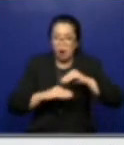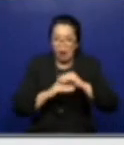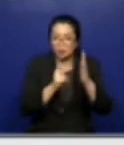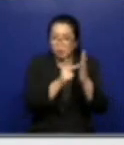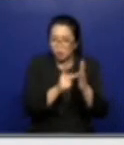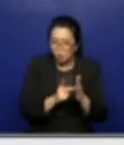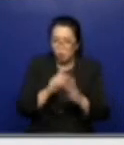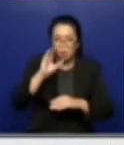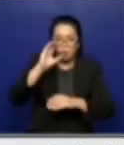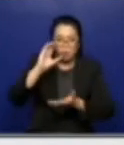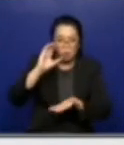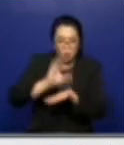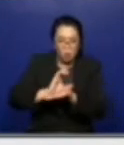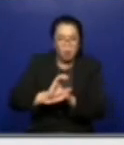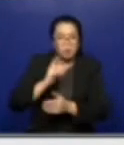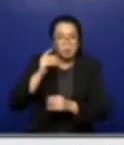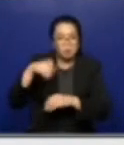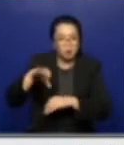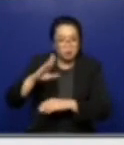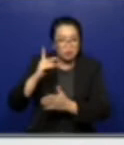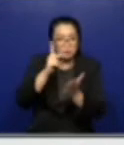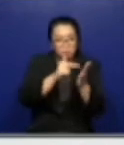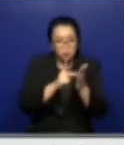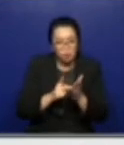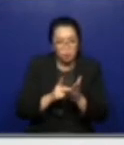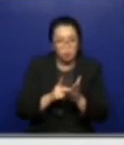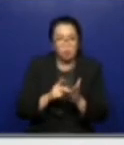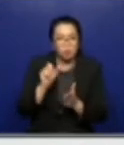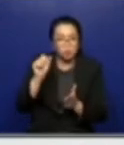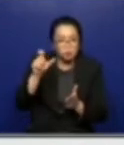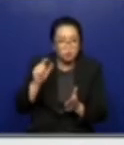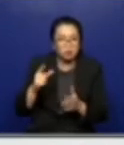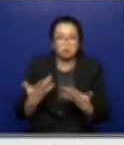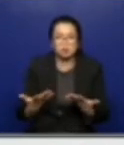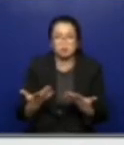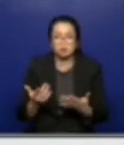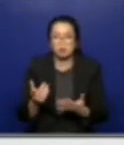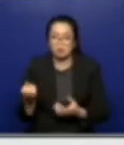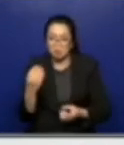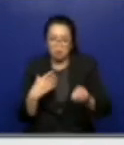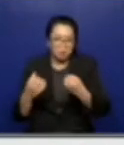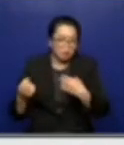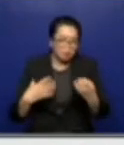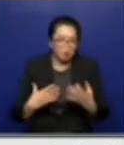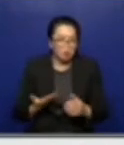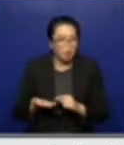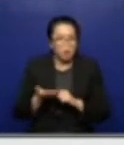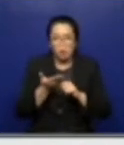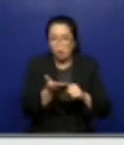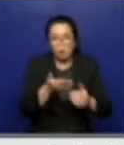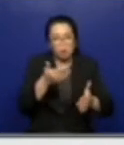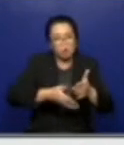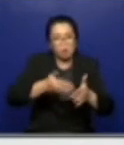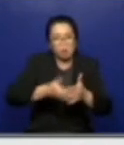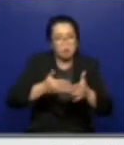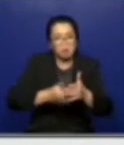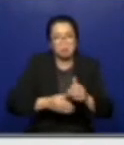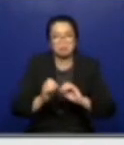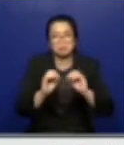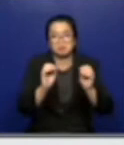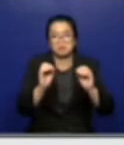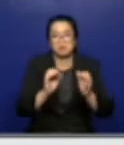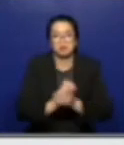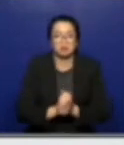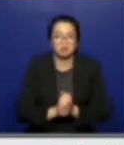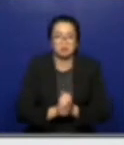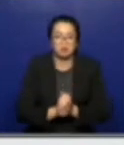งานอยู่ในกรรมธิการเนี่ยได้รับฟังทุกครั้งที่มีคนมาชี้แจงเขาไม่เคยขอได้เลยครับซอฟโลนแล้วเราจ